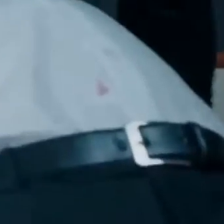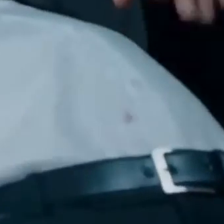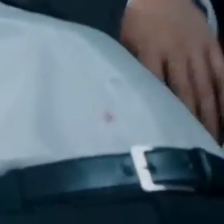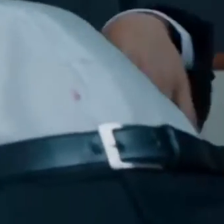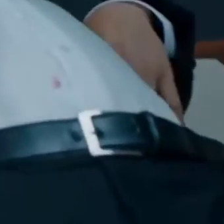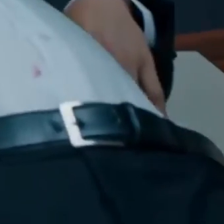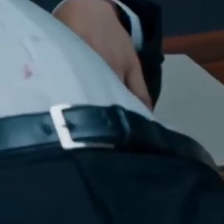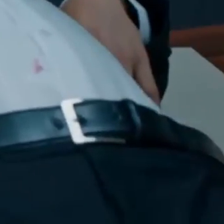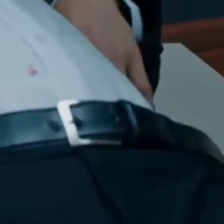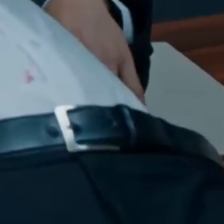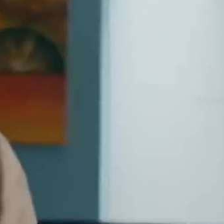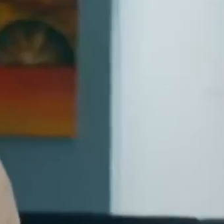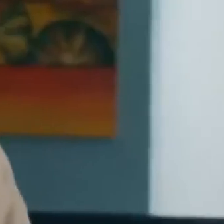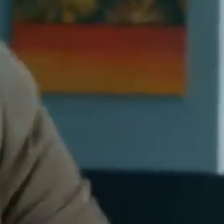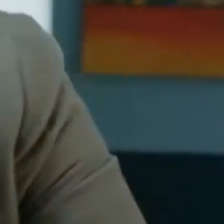Soldan bir yumruk daha.